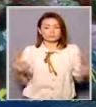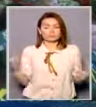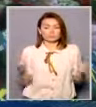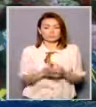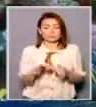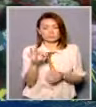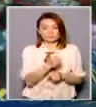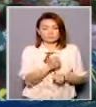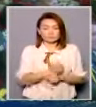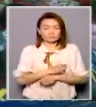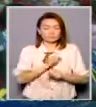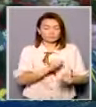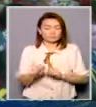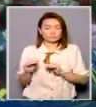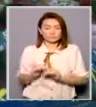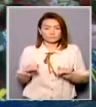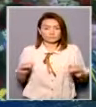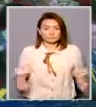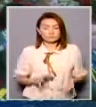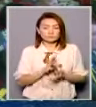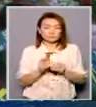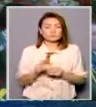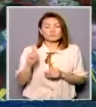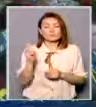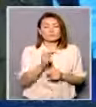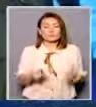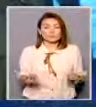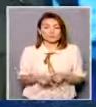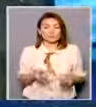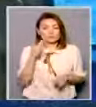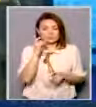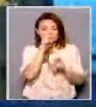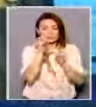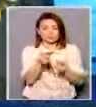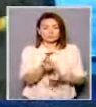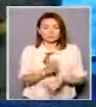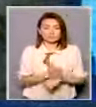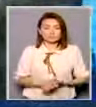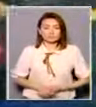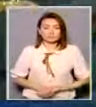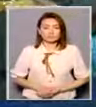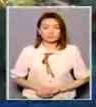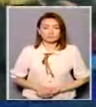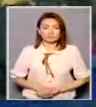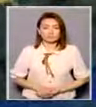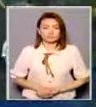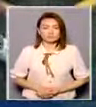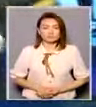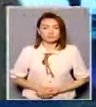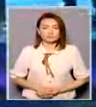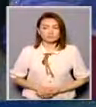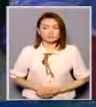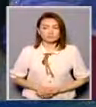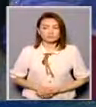сотрудников обороны с Днем защитника Отечества. И ряд военнослужащих были награждены благодарственными письмами.